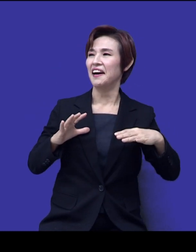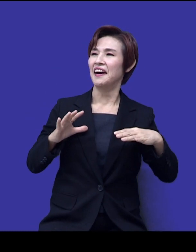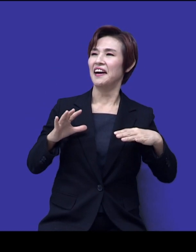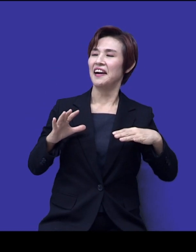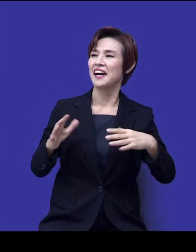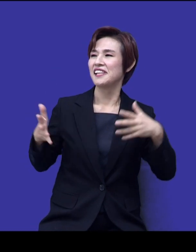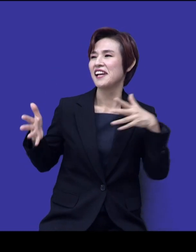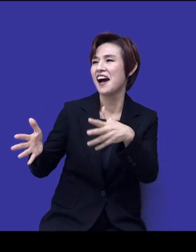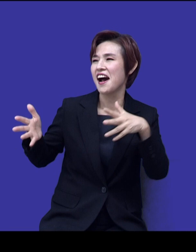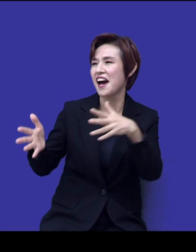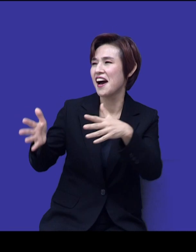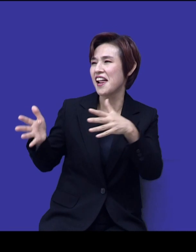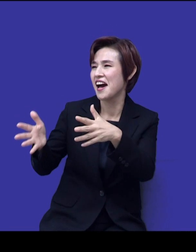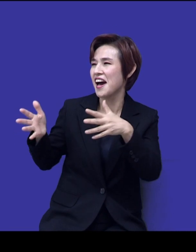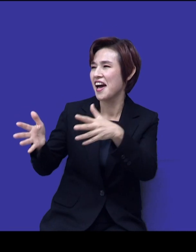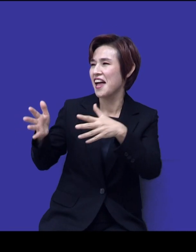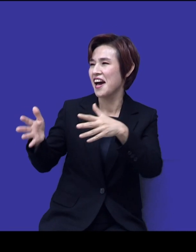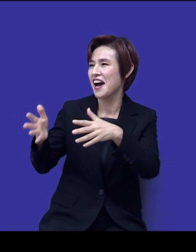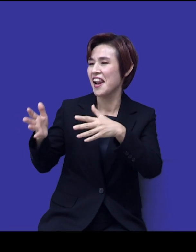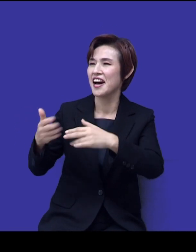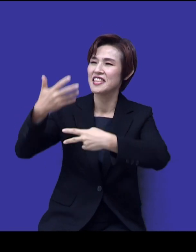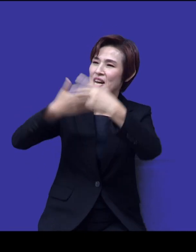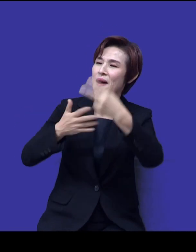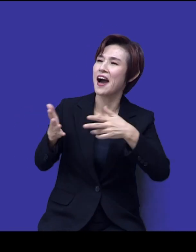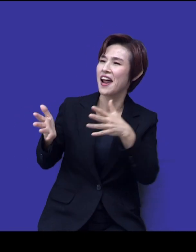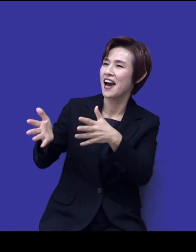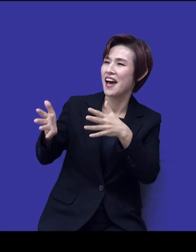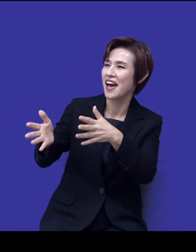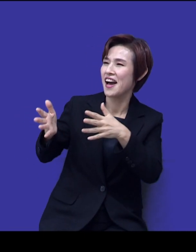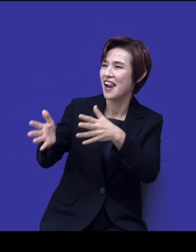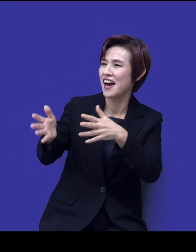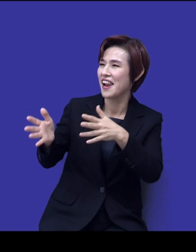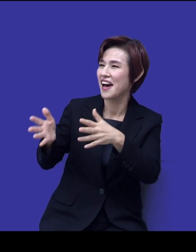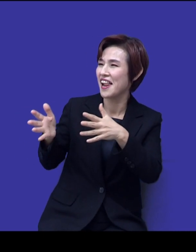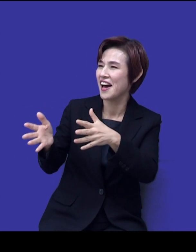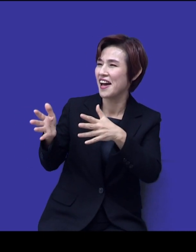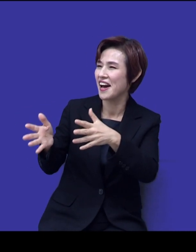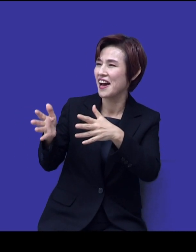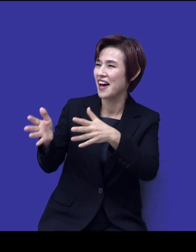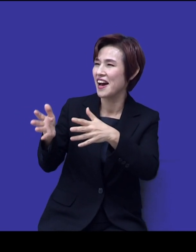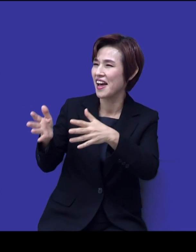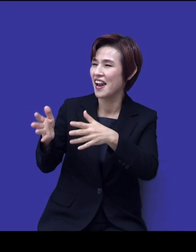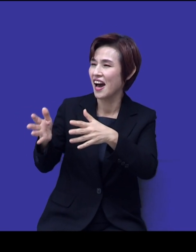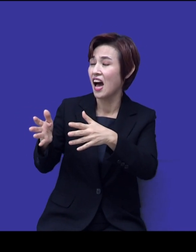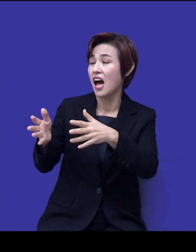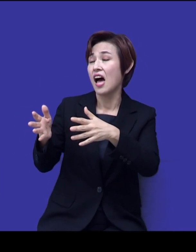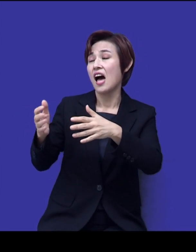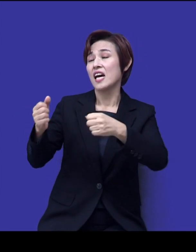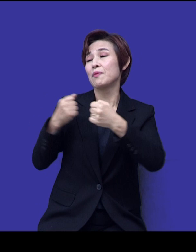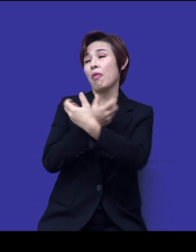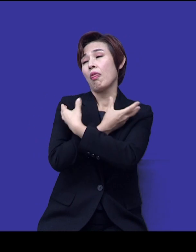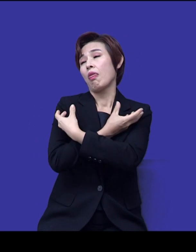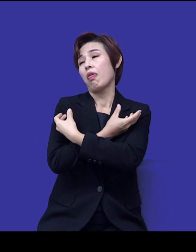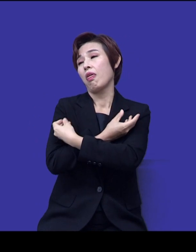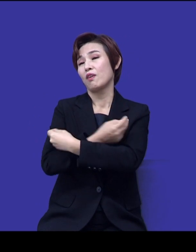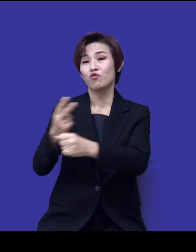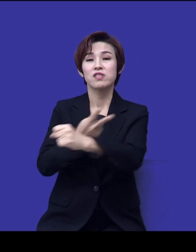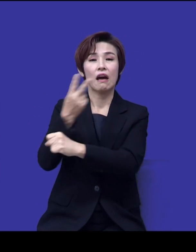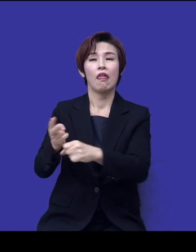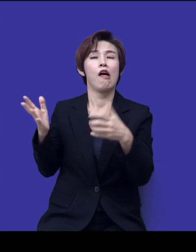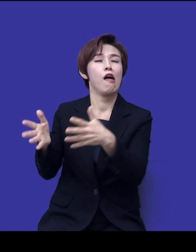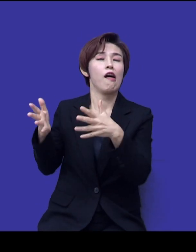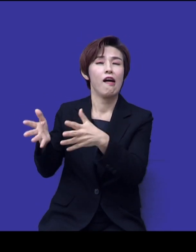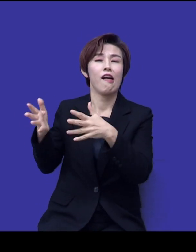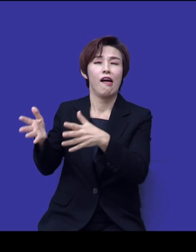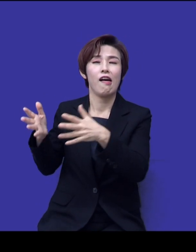되는데 얘기하느라고 네. 드라마란 얘기하면서 어쩌고저쩌고 했겠죠. 네네. 그 진이 다 빠져가지고 두 시간을